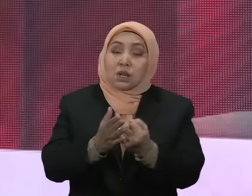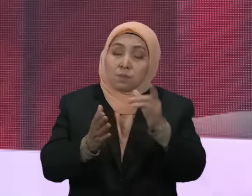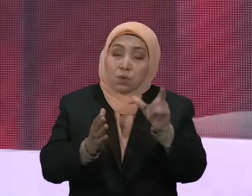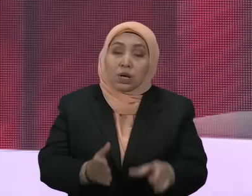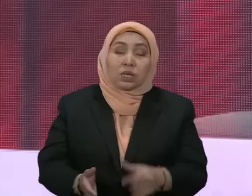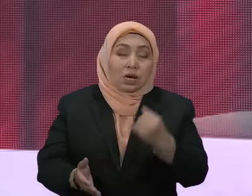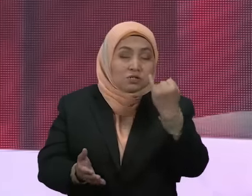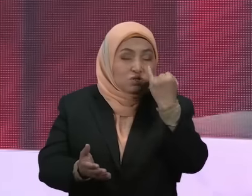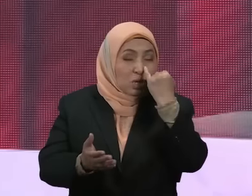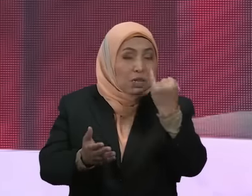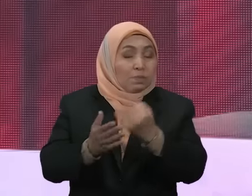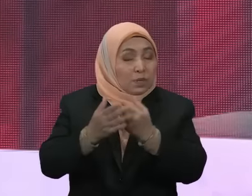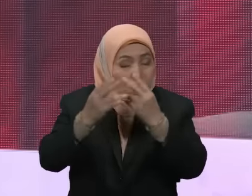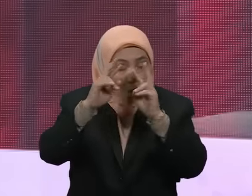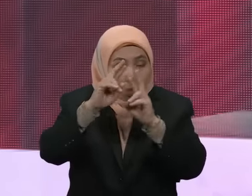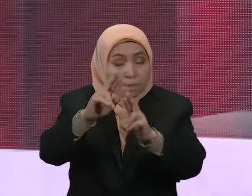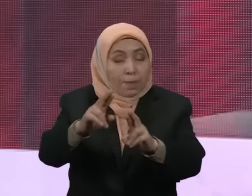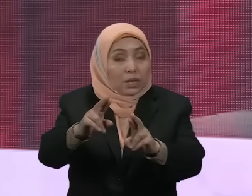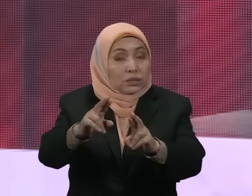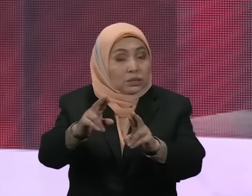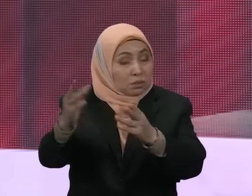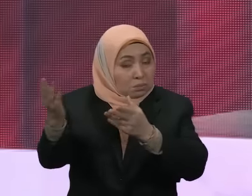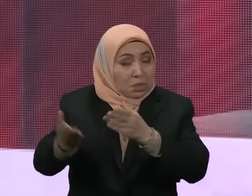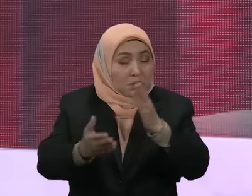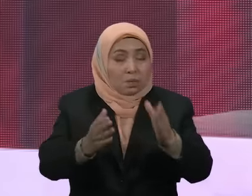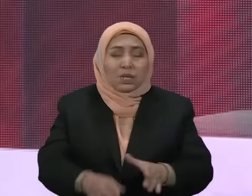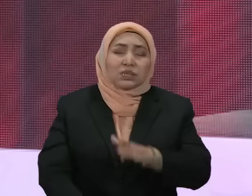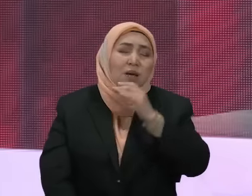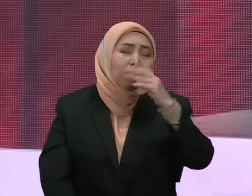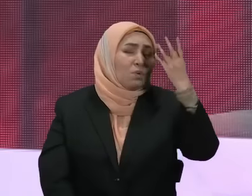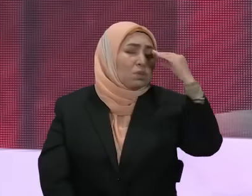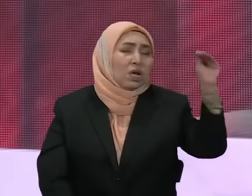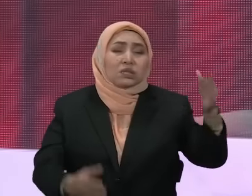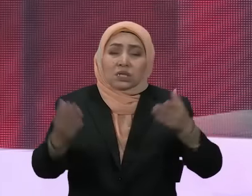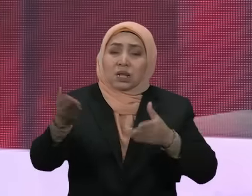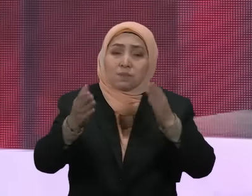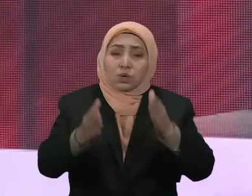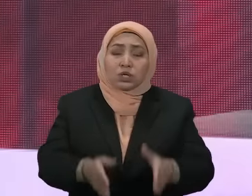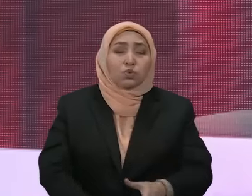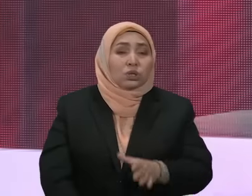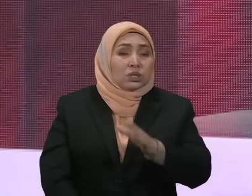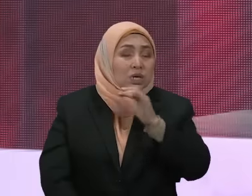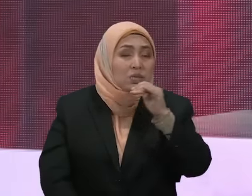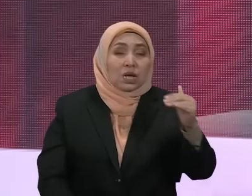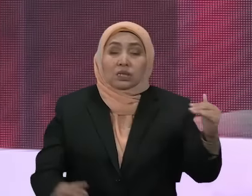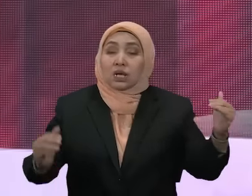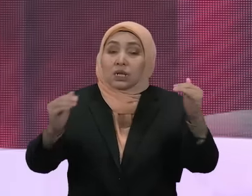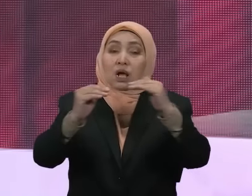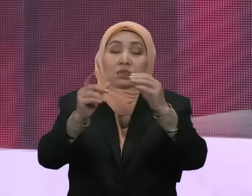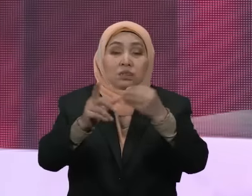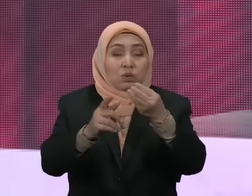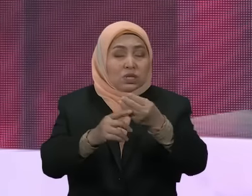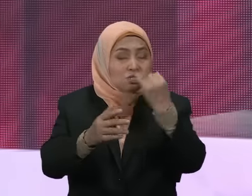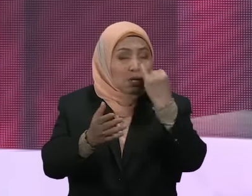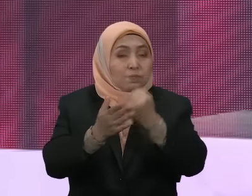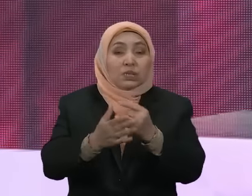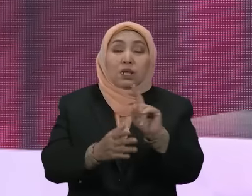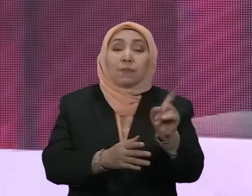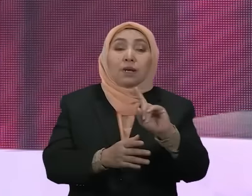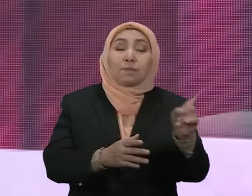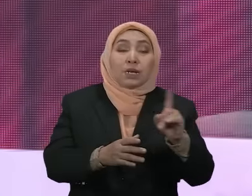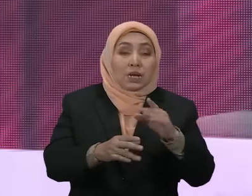zalim ialah dia hormat tetamu, tetapi dia tidak pun kisah kalau tetamu itu tidak diadili ataupun dizalimi di mana-mana